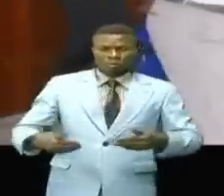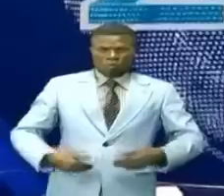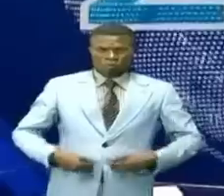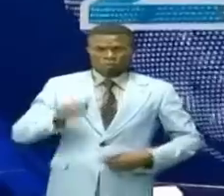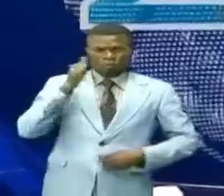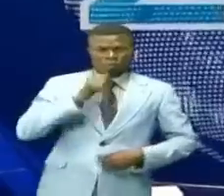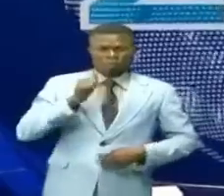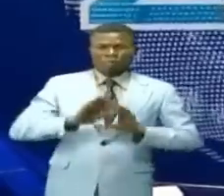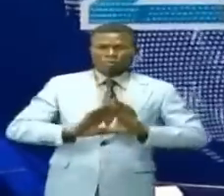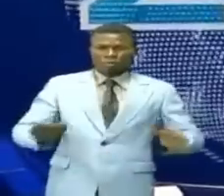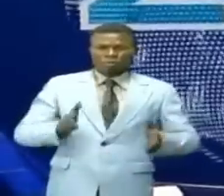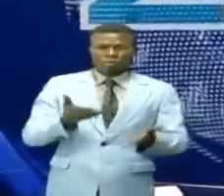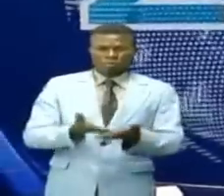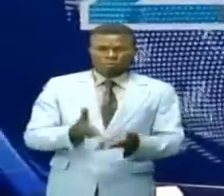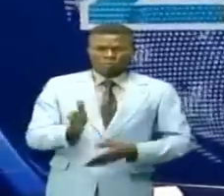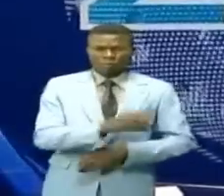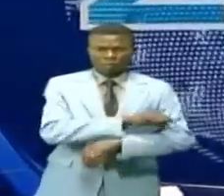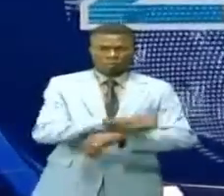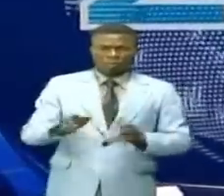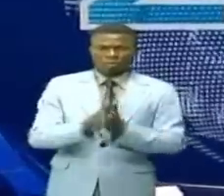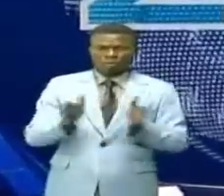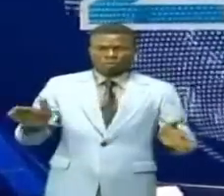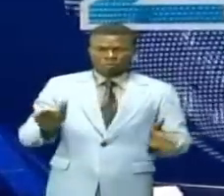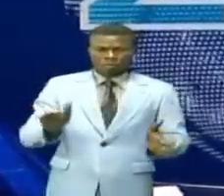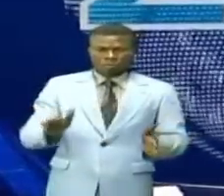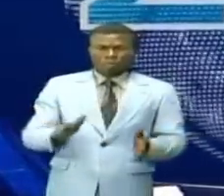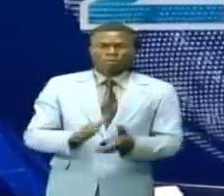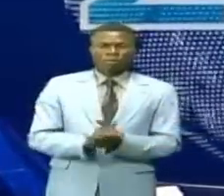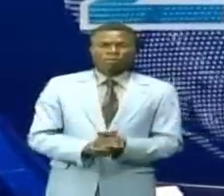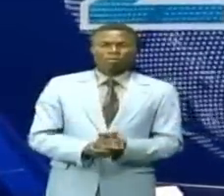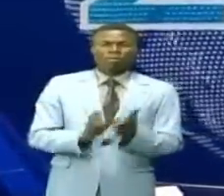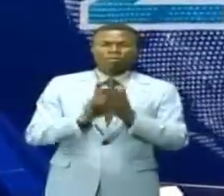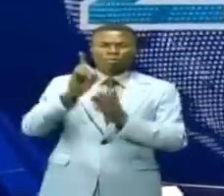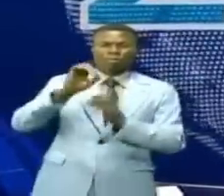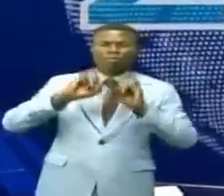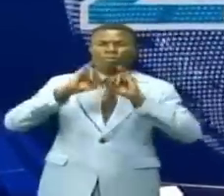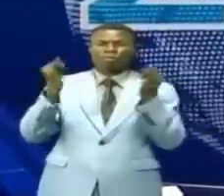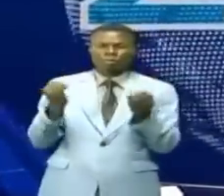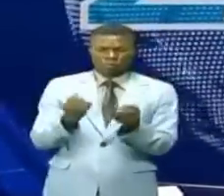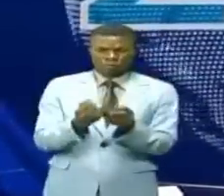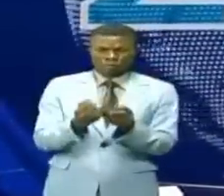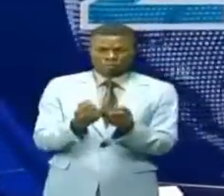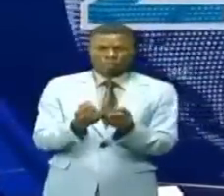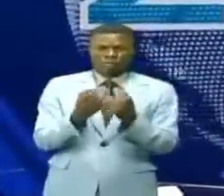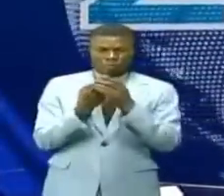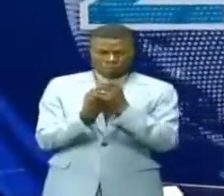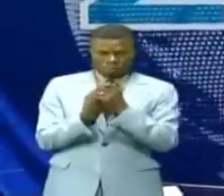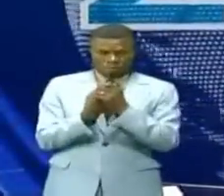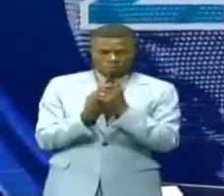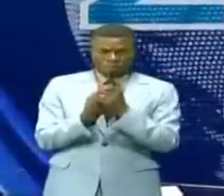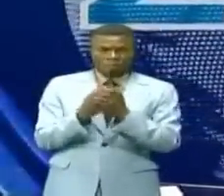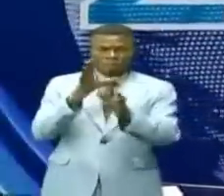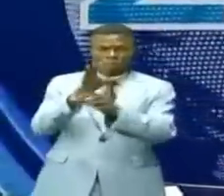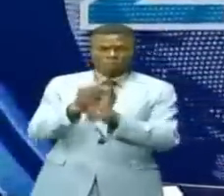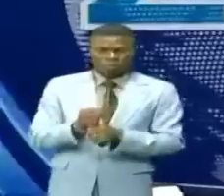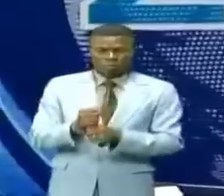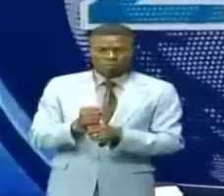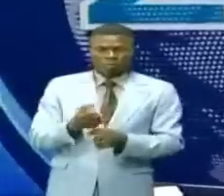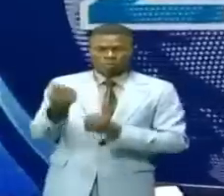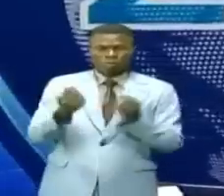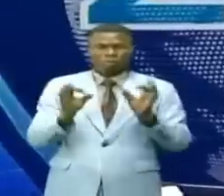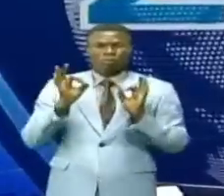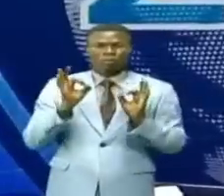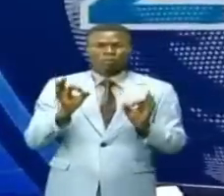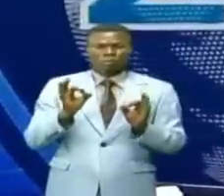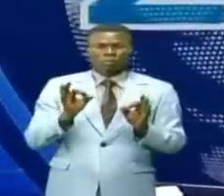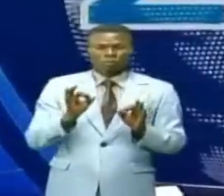talents. La Direction générale des corridors de développement industriel sera dans les tout prochains jours dotée de nouveaux véhicules